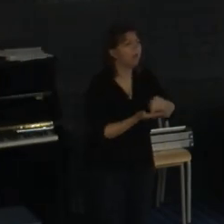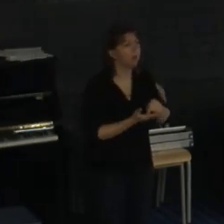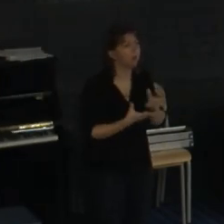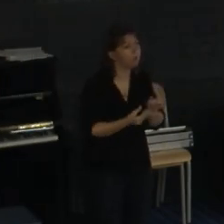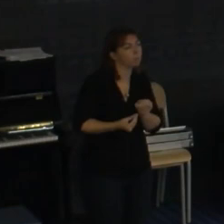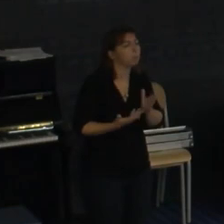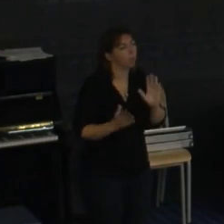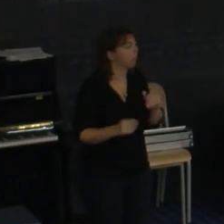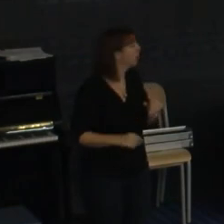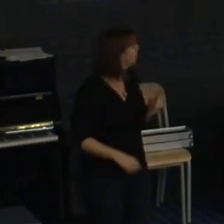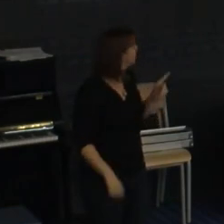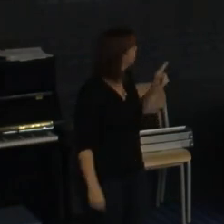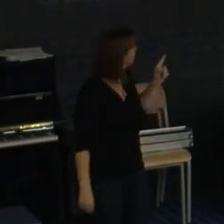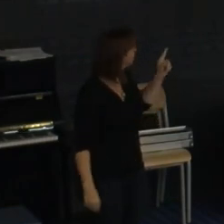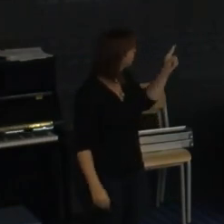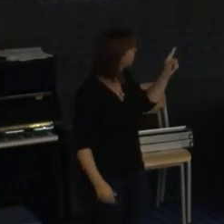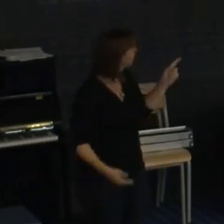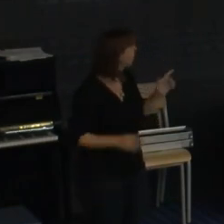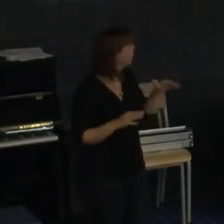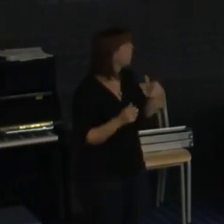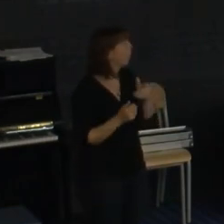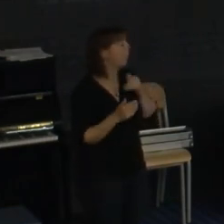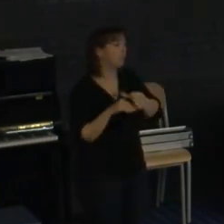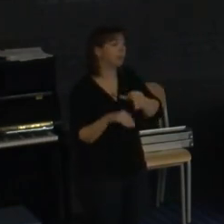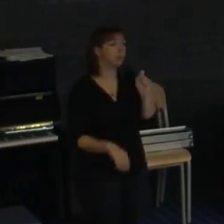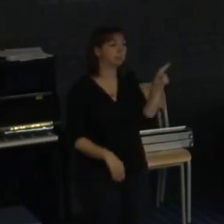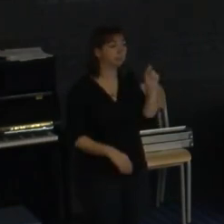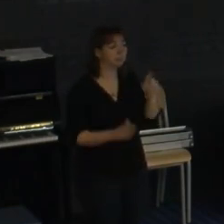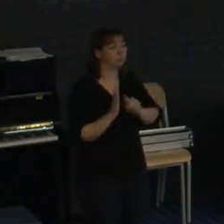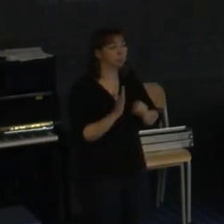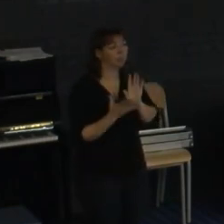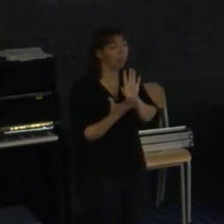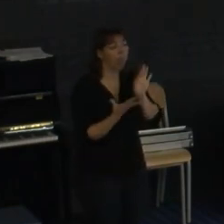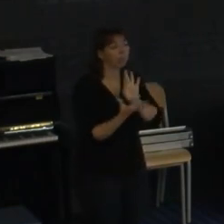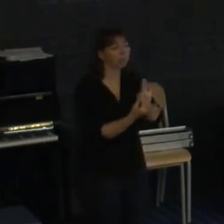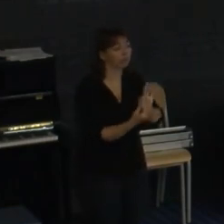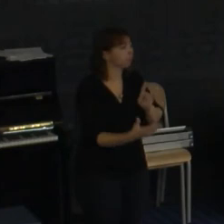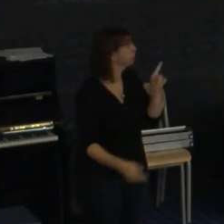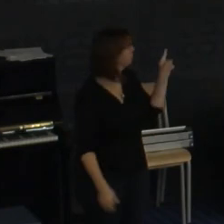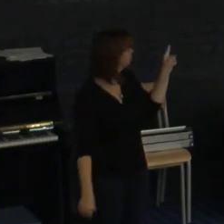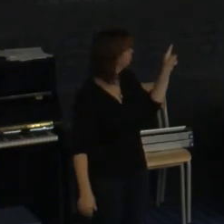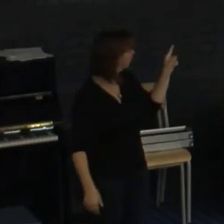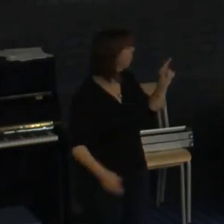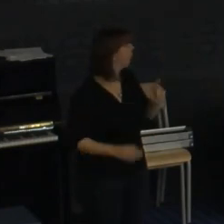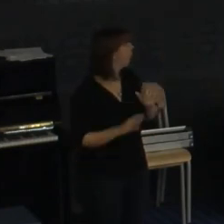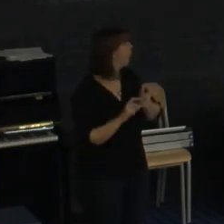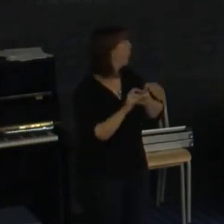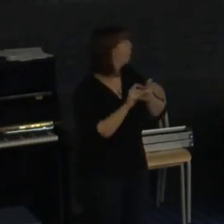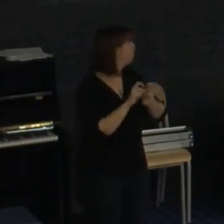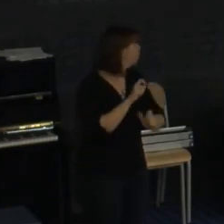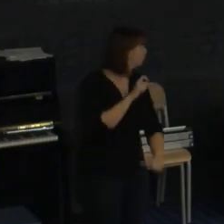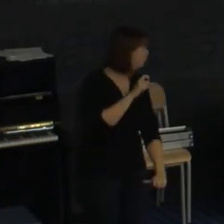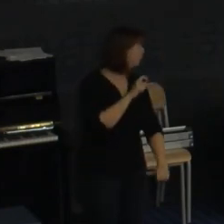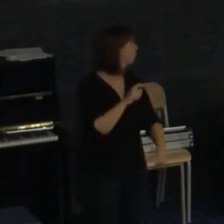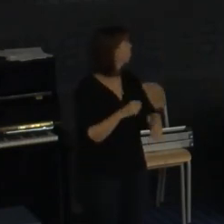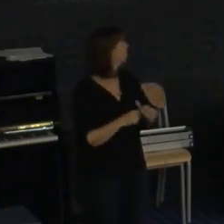Et je me suis simplement connecté en suivant ces petites commandes-là. Et automatiquement, je me suis connecté. Donc, j'ai pu faire un PyList, un PyBT